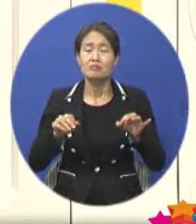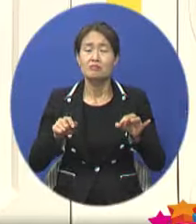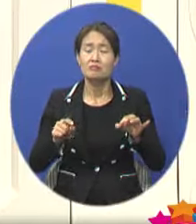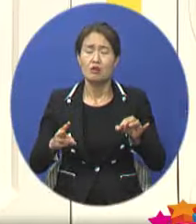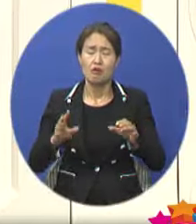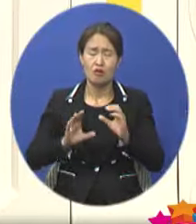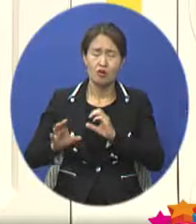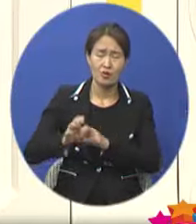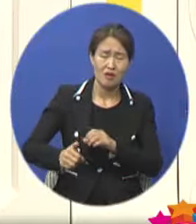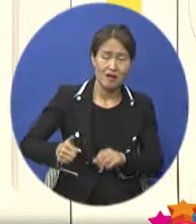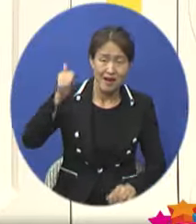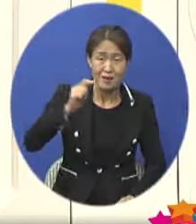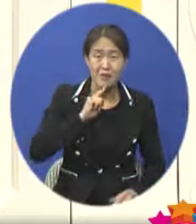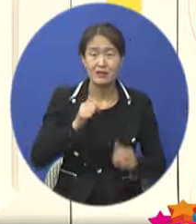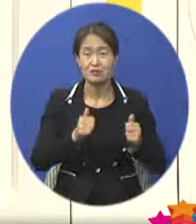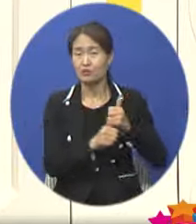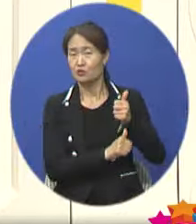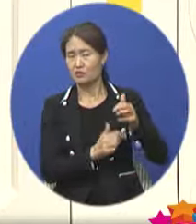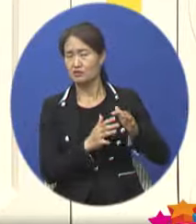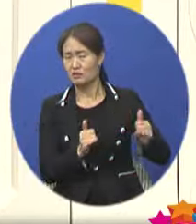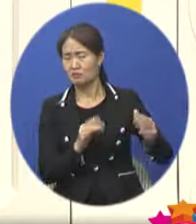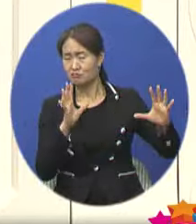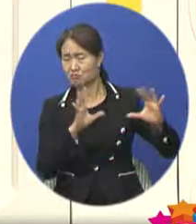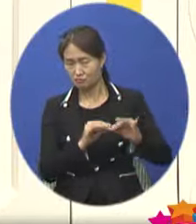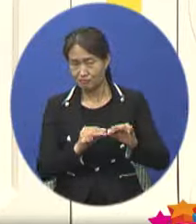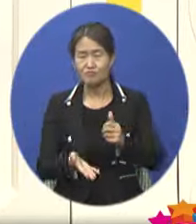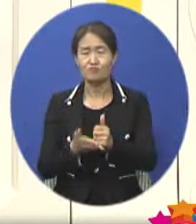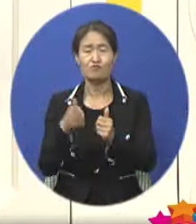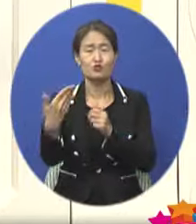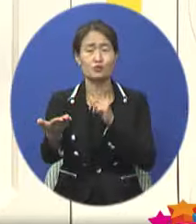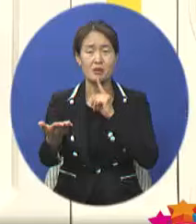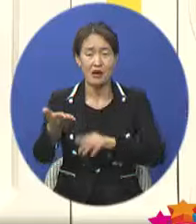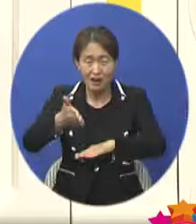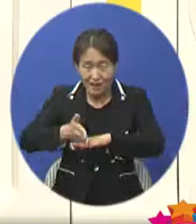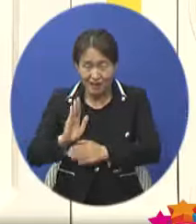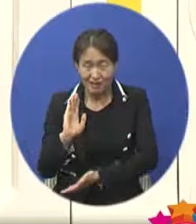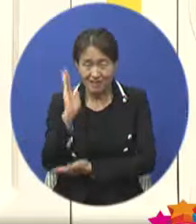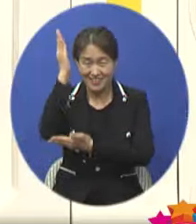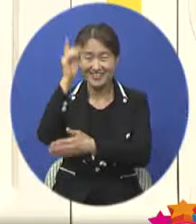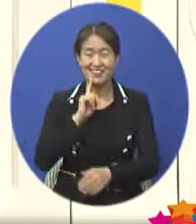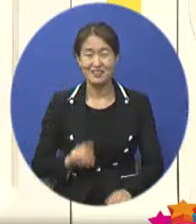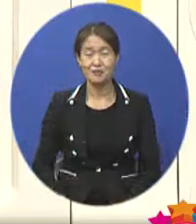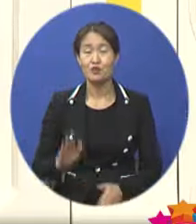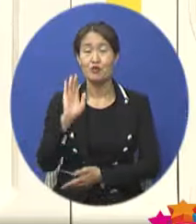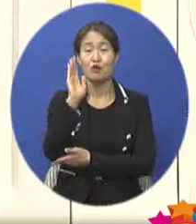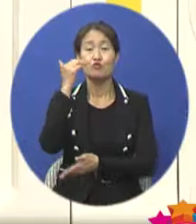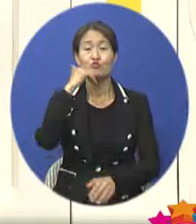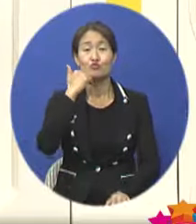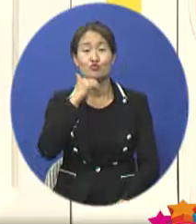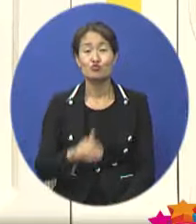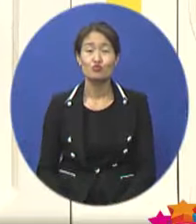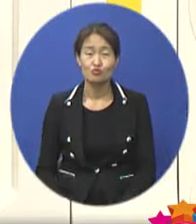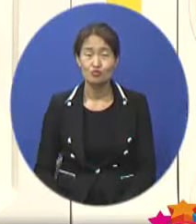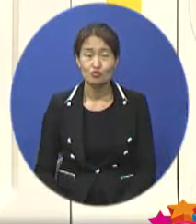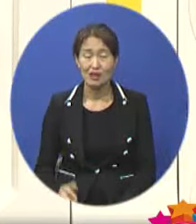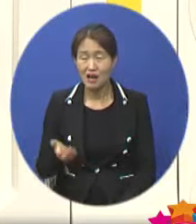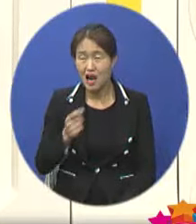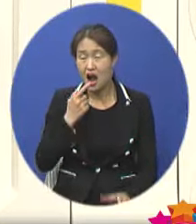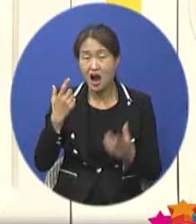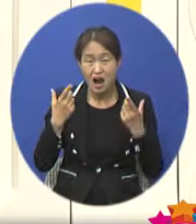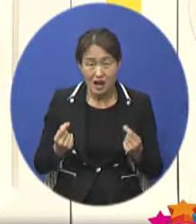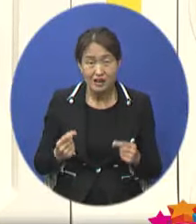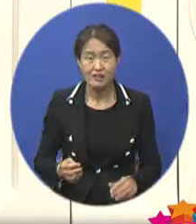김정철님께서 더 잘 부르셨다고 우리 심사위원들께서 뽑혀주셨습니다. 어우, 감사합니다. 영광입니다. 이 영광을 누구와 같이? 예, 아까